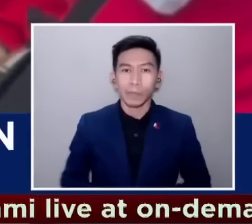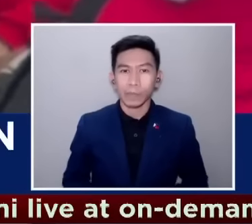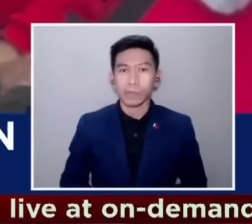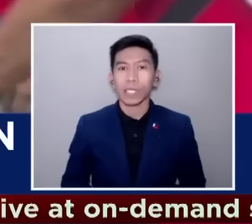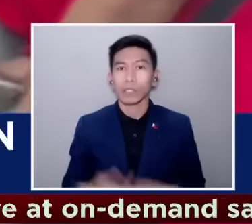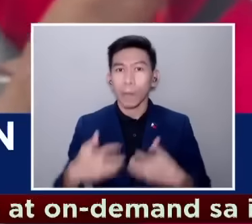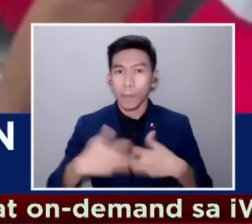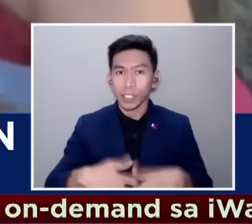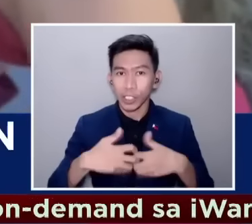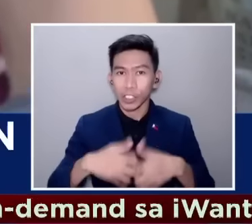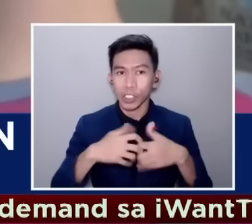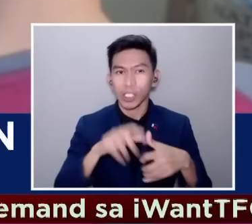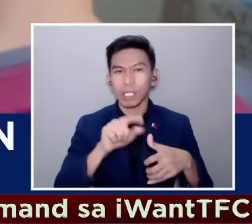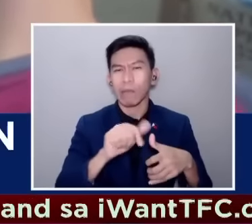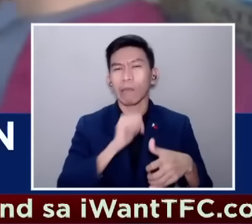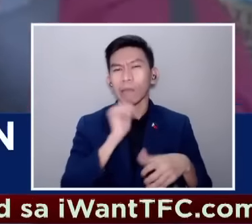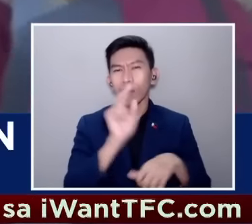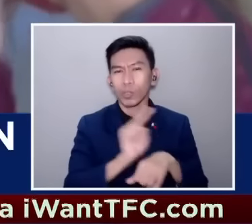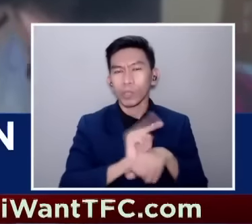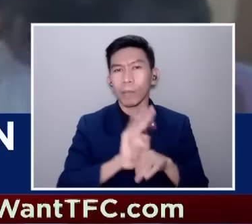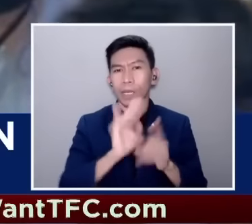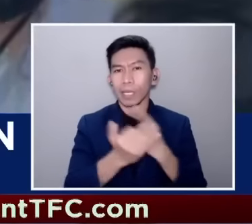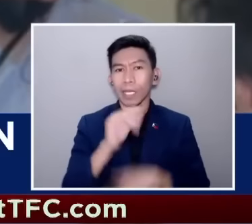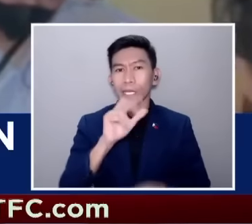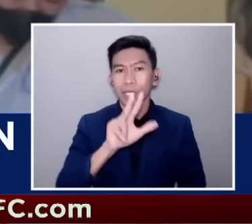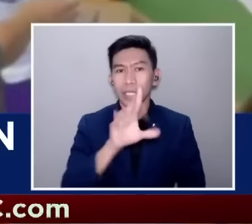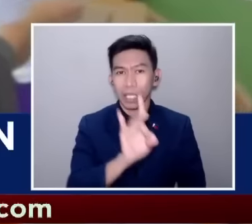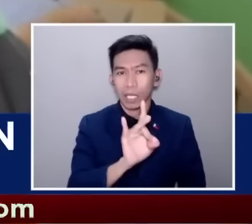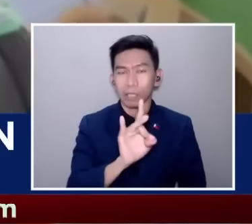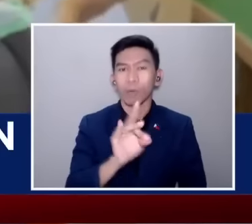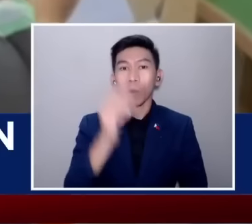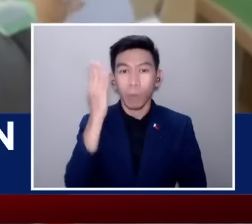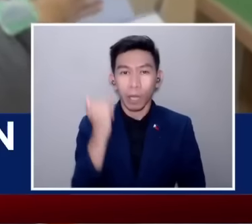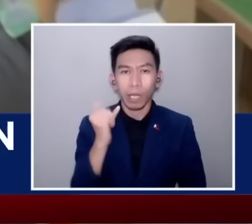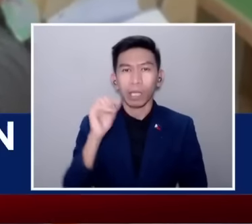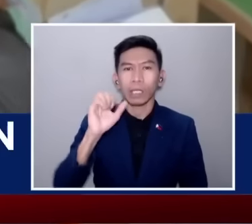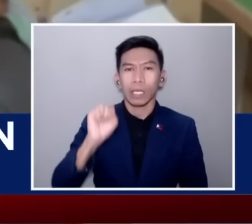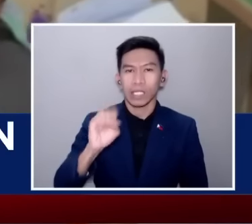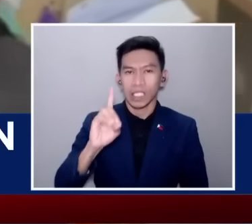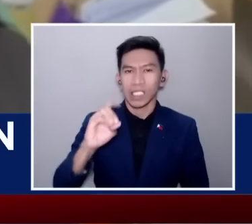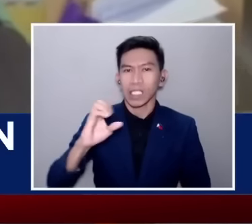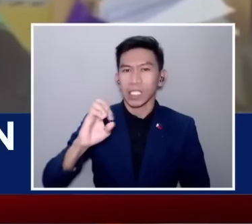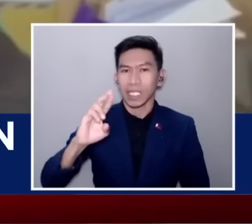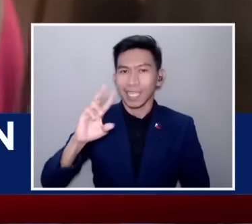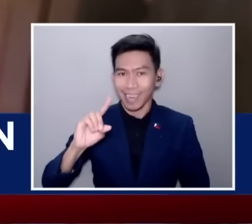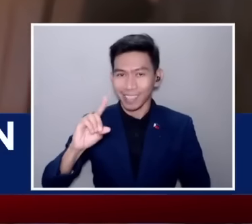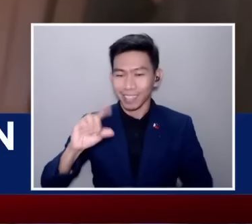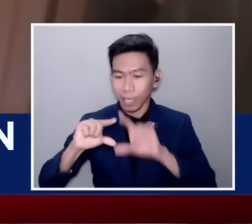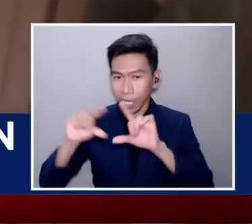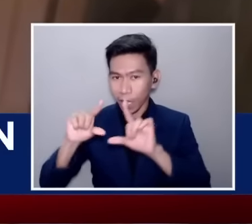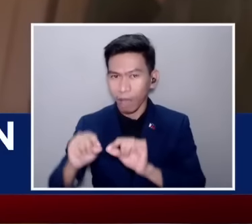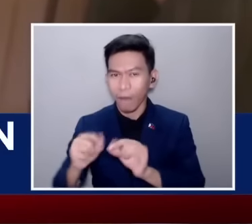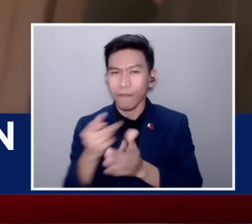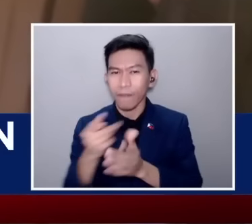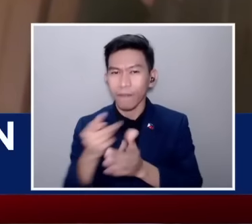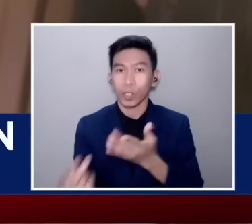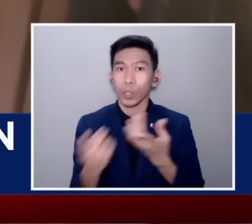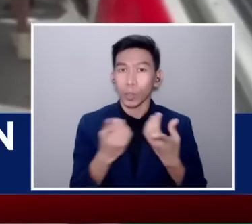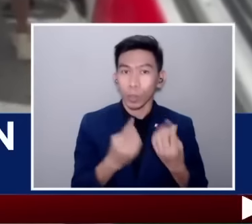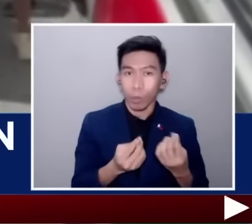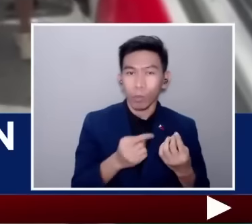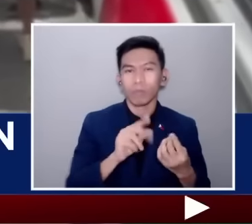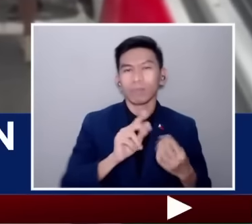machine sa Barangay 38 dahil sa nasirang SD card. Ang resulta, bumoto ng mano-mano ang mga botante. Ang